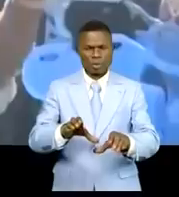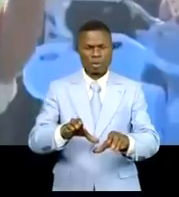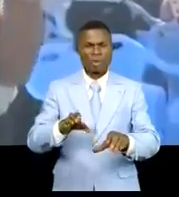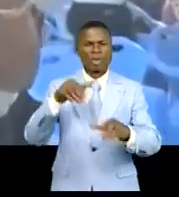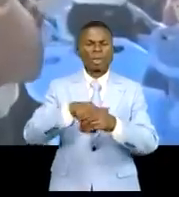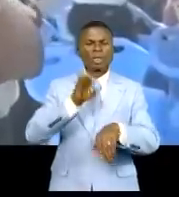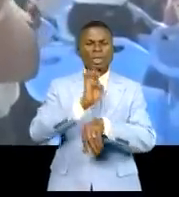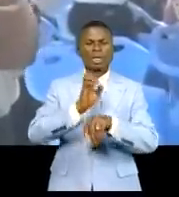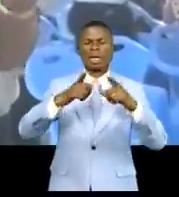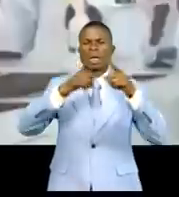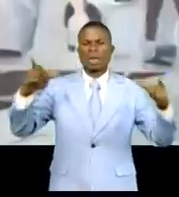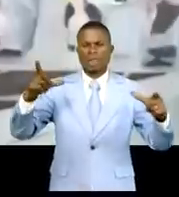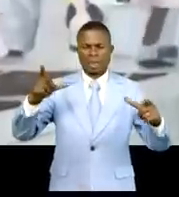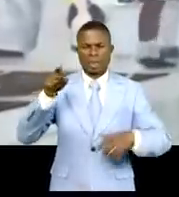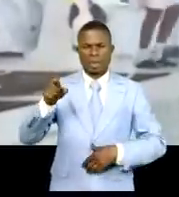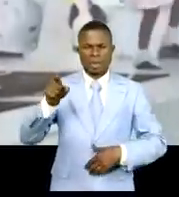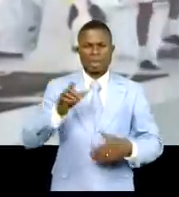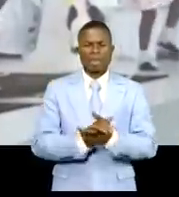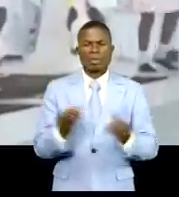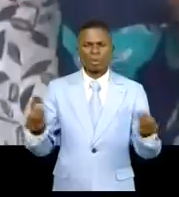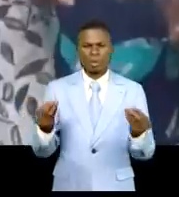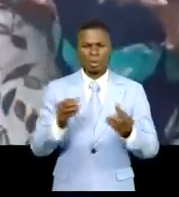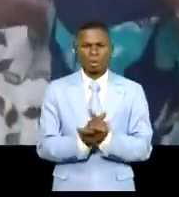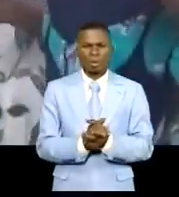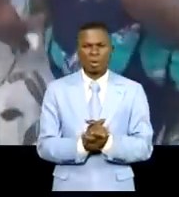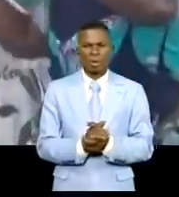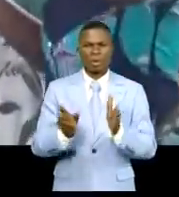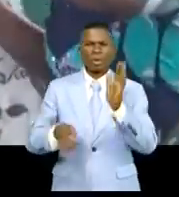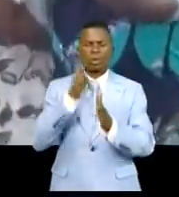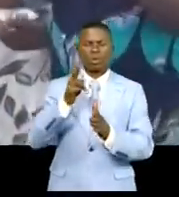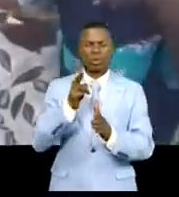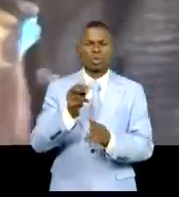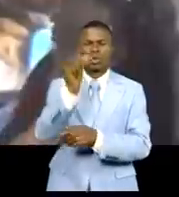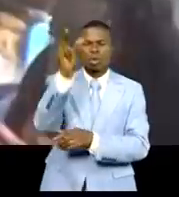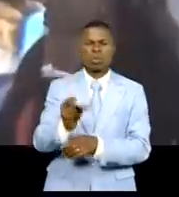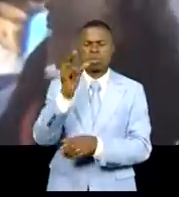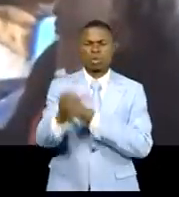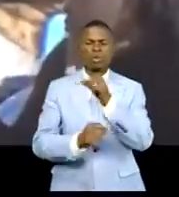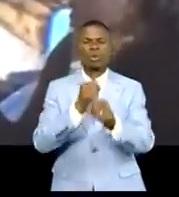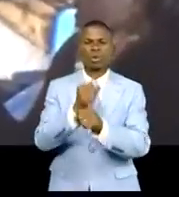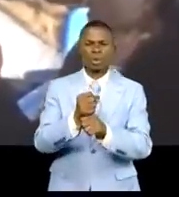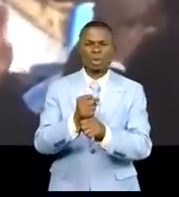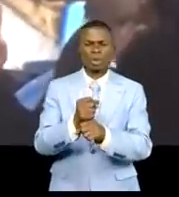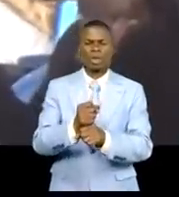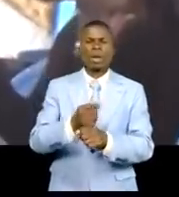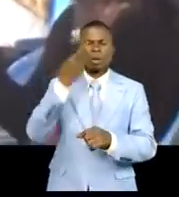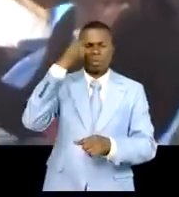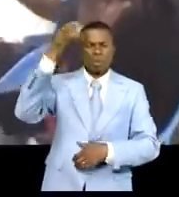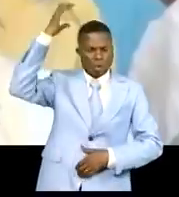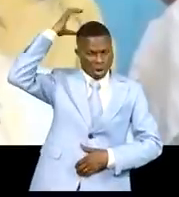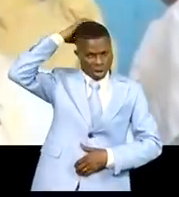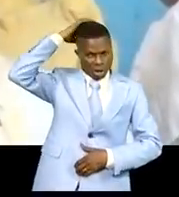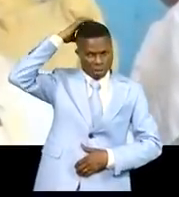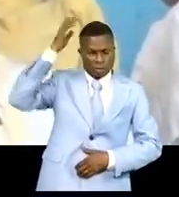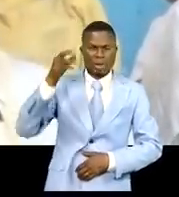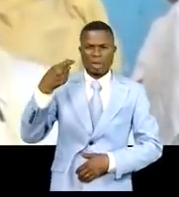la cathédrale Regina Cheli pour souffler sur les 12 bougies d'anniversaire de l'épiscopat de l'archevêque